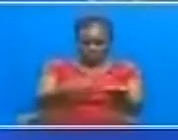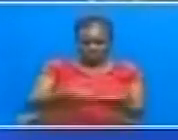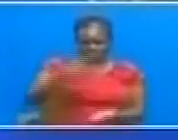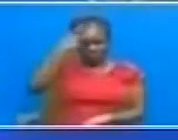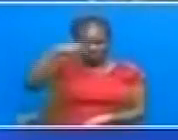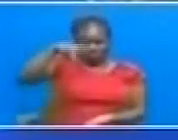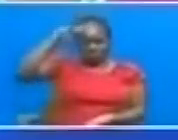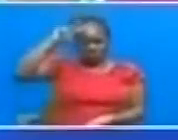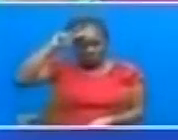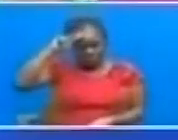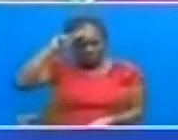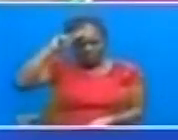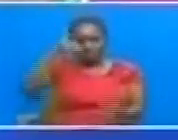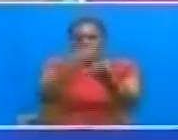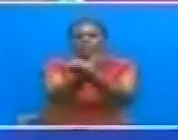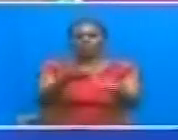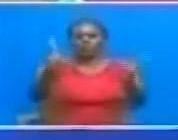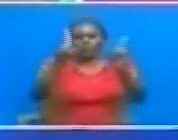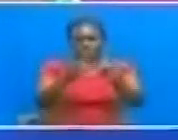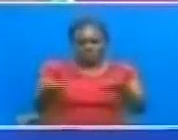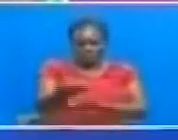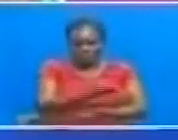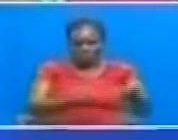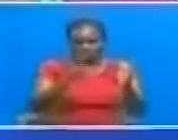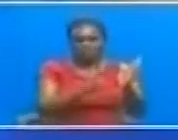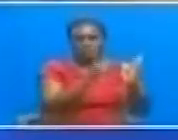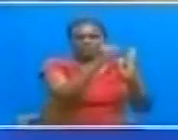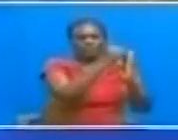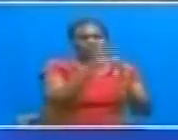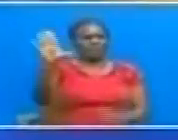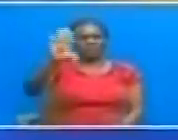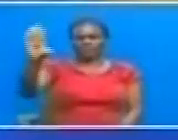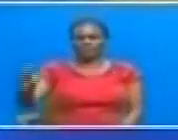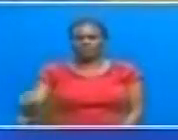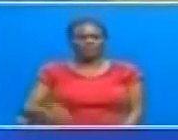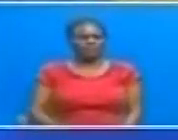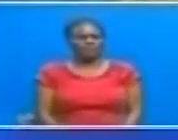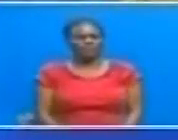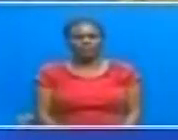kuhusu sera za demokrasia na ukuaji wa uchumi katika mataifa wanachama.